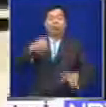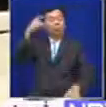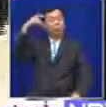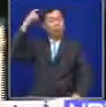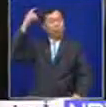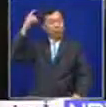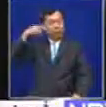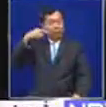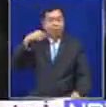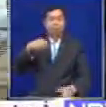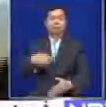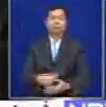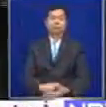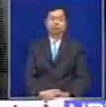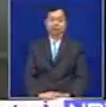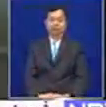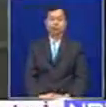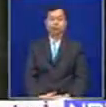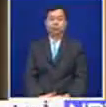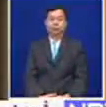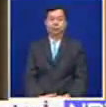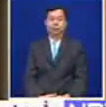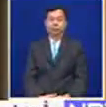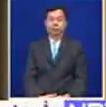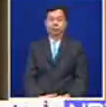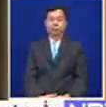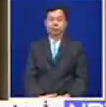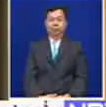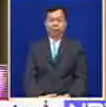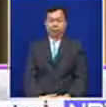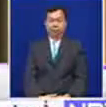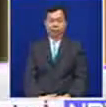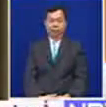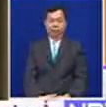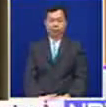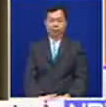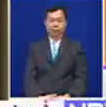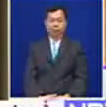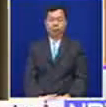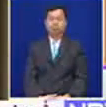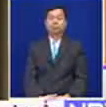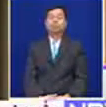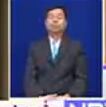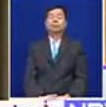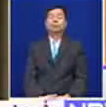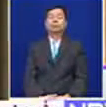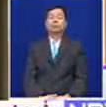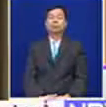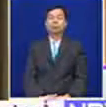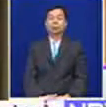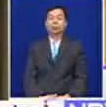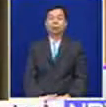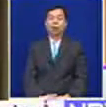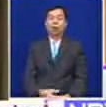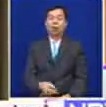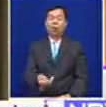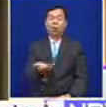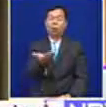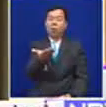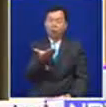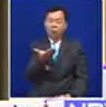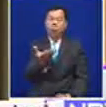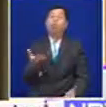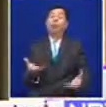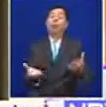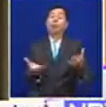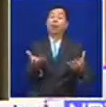วนการยุติธรรมของไทย ไม่เขาไม่ได้เขียนมาเฉพาะเรื่องนี้เขาบอกขอความยุติธรร